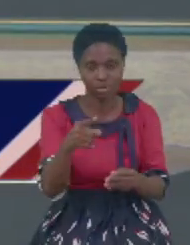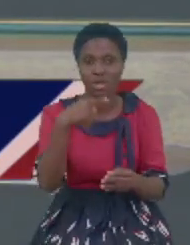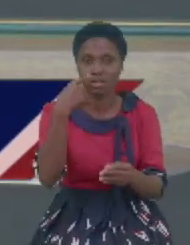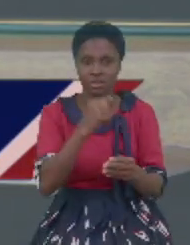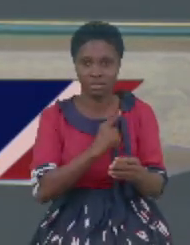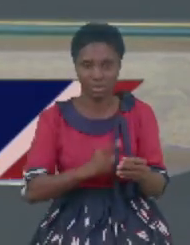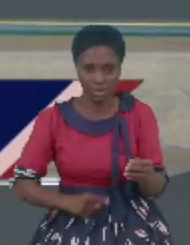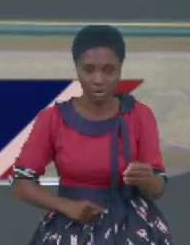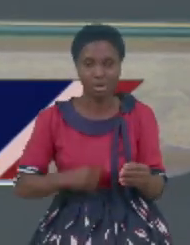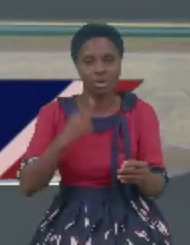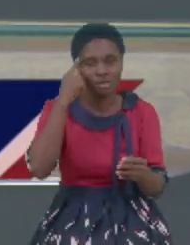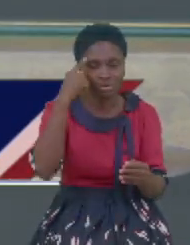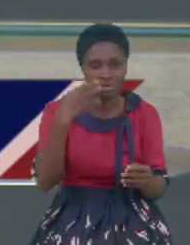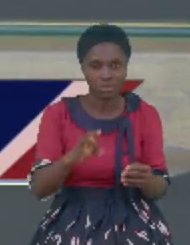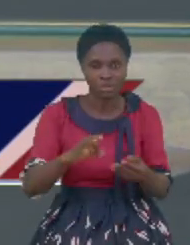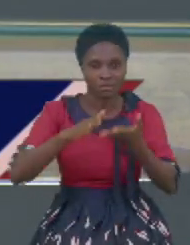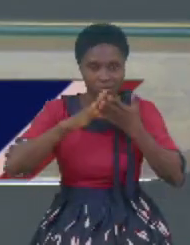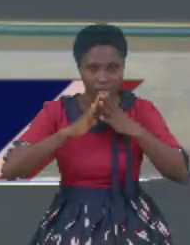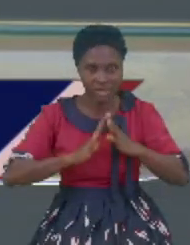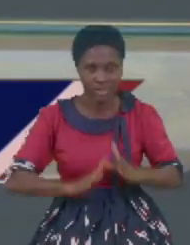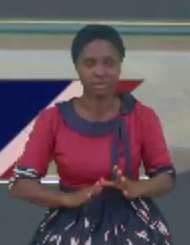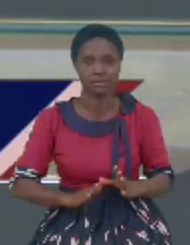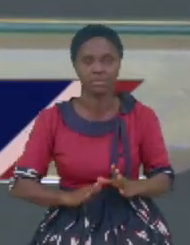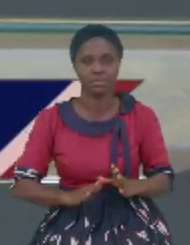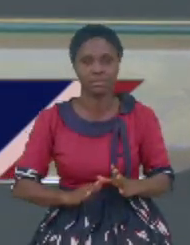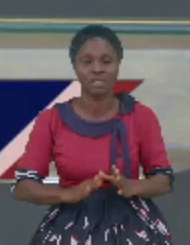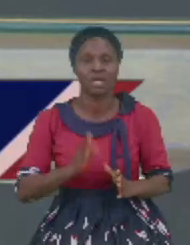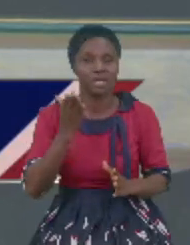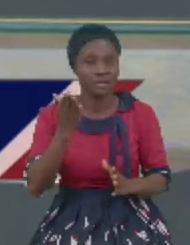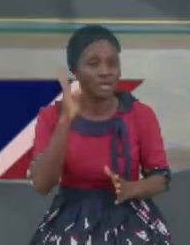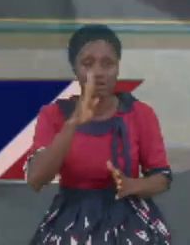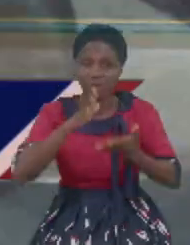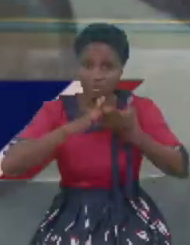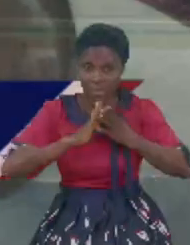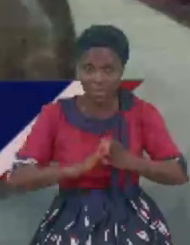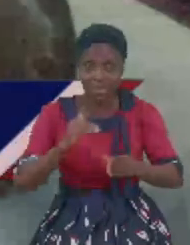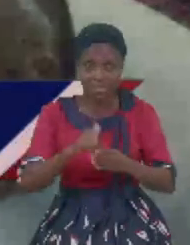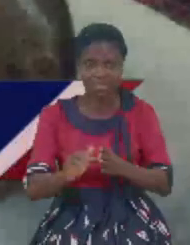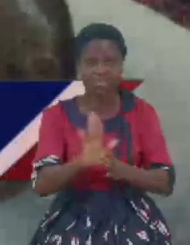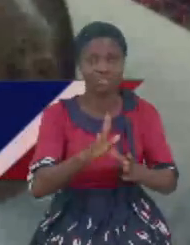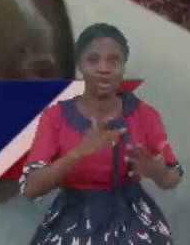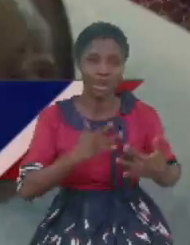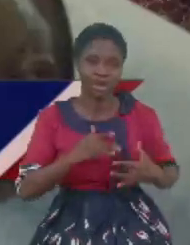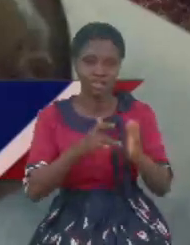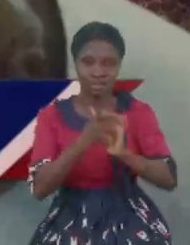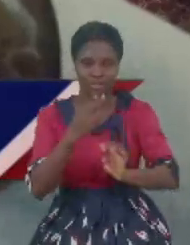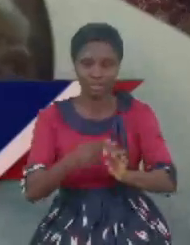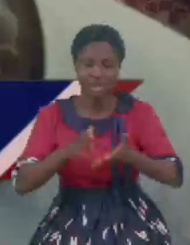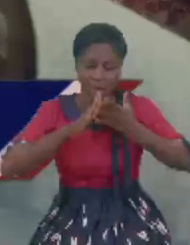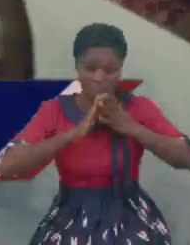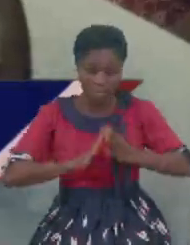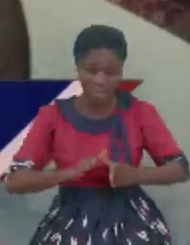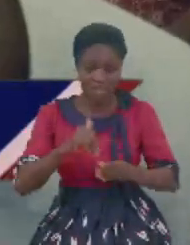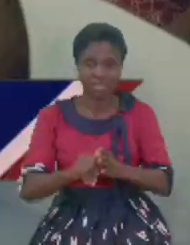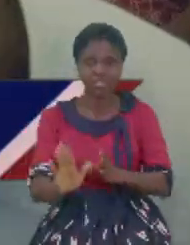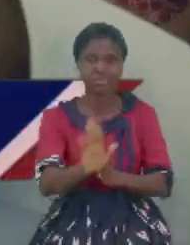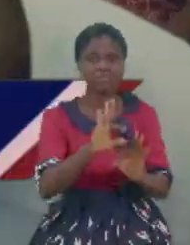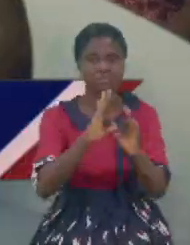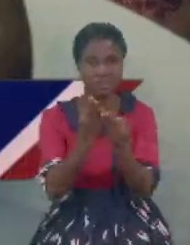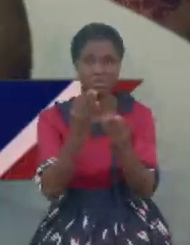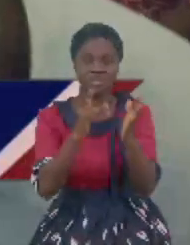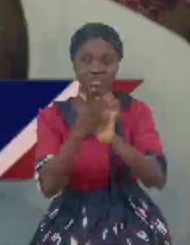j'ai formés sur vous, dit l'Éternel. Projet de paix. Il y aura la paix dans votre cœur. Il y aura la paix dans votre famille. Toute